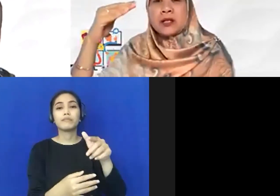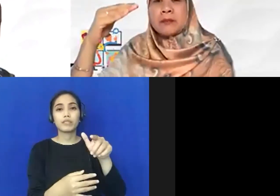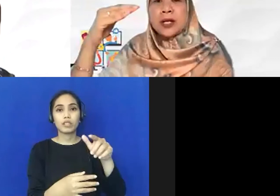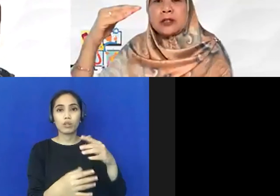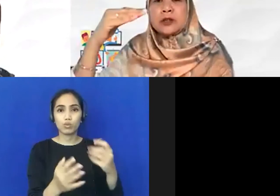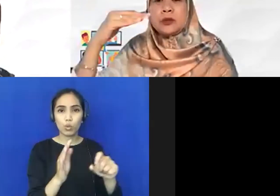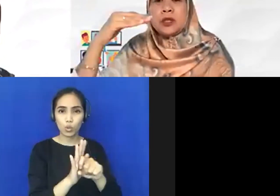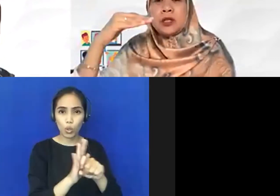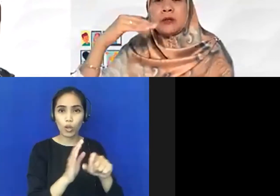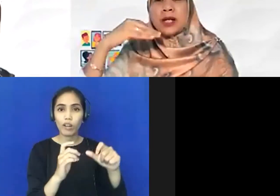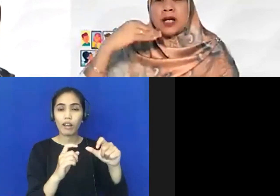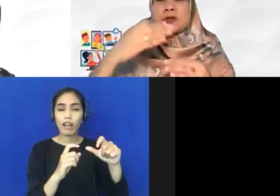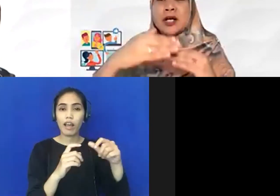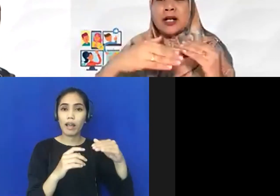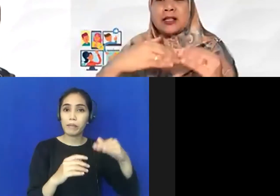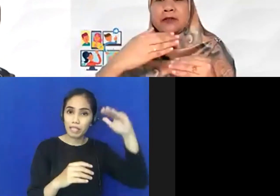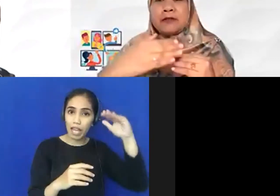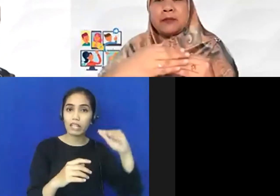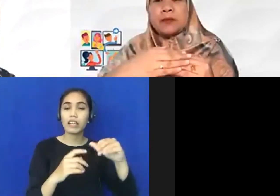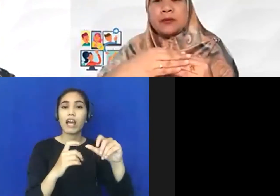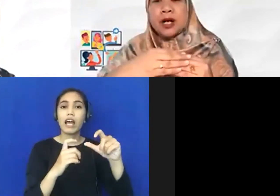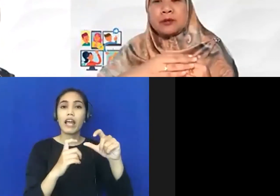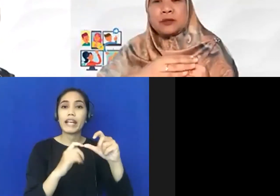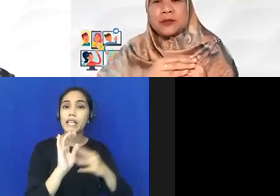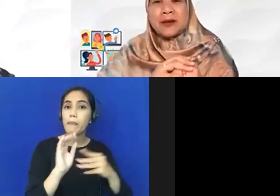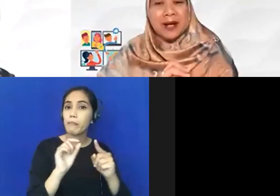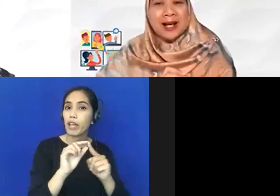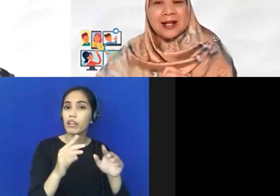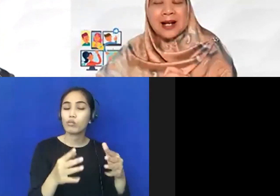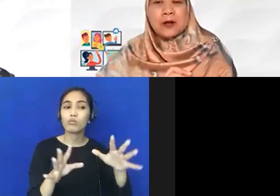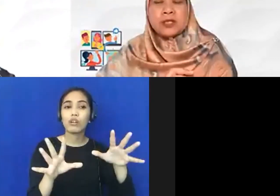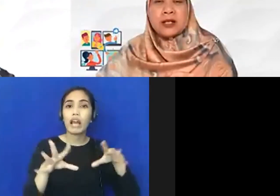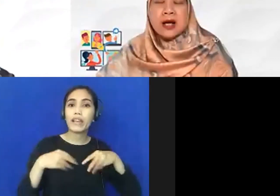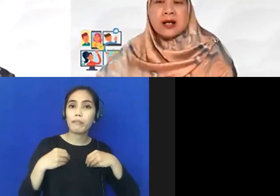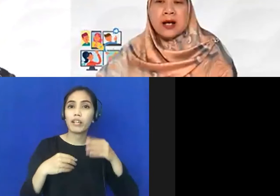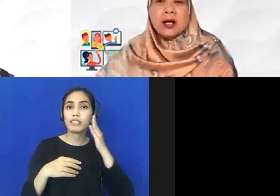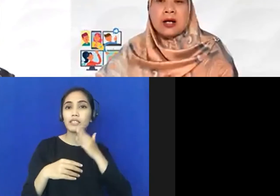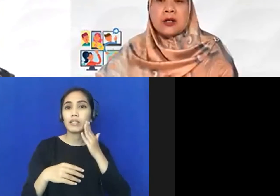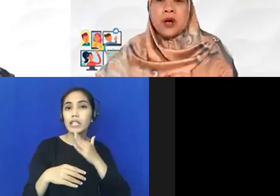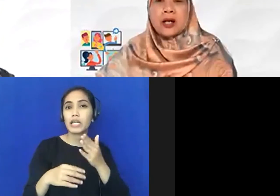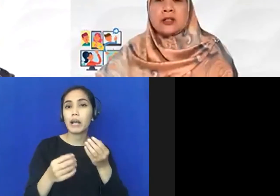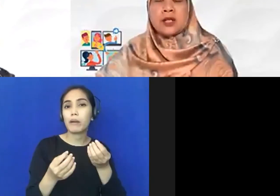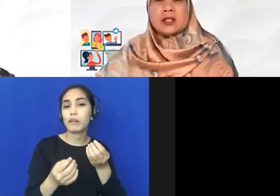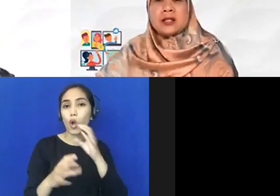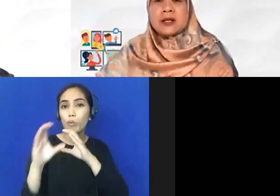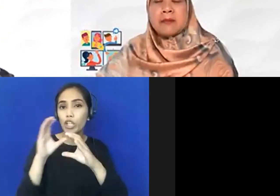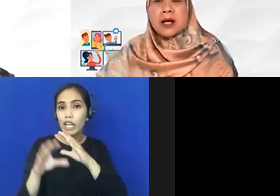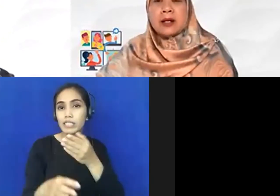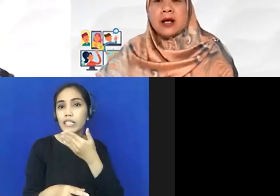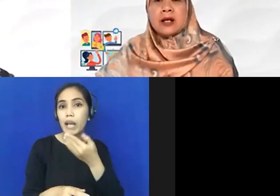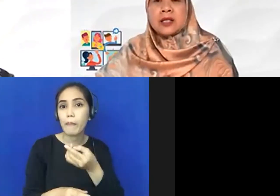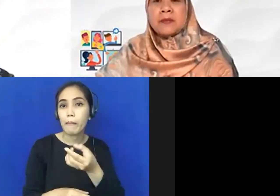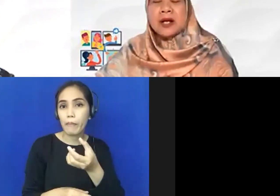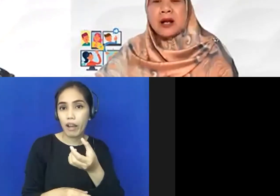mulai SMP tentu mereka sudah relatif lebih mudah untuk menyampaikan ya kalau misalnya ada keluhan atau rasa tidak